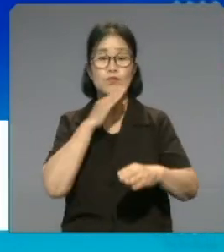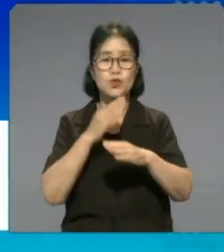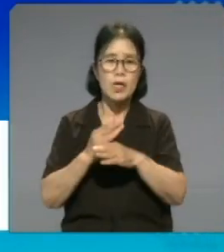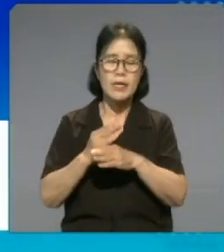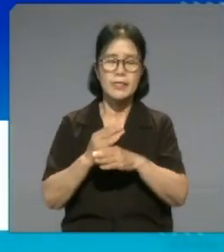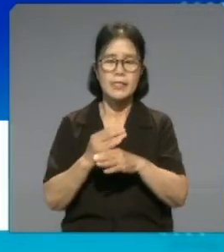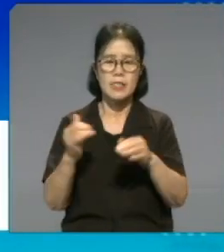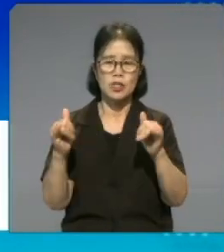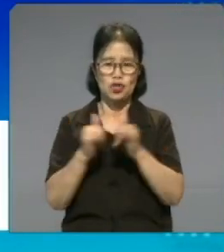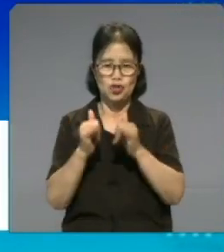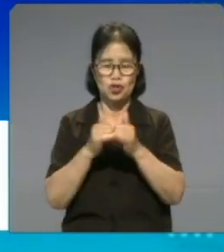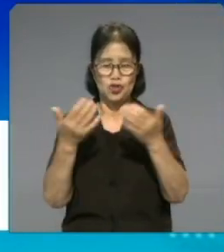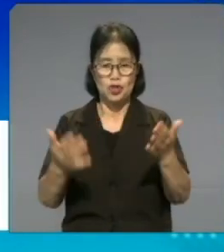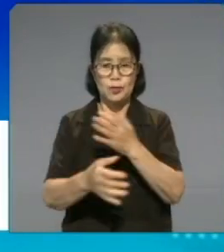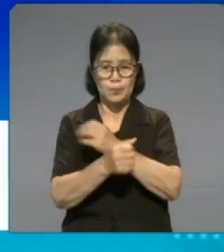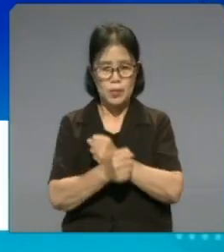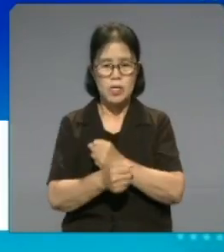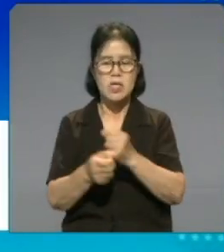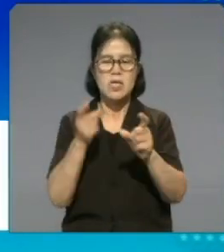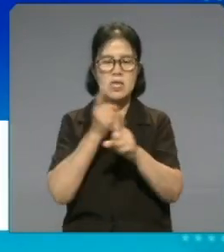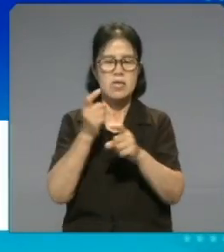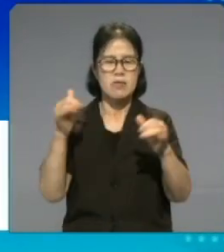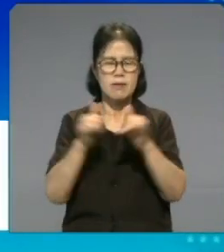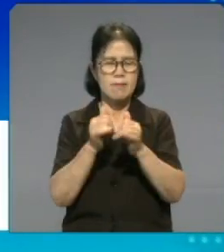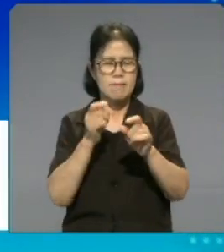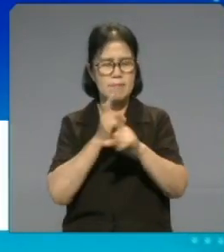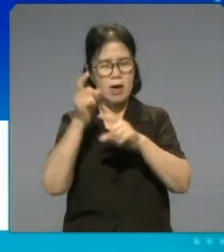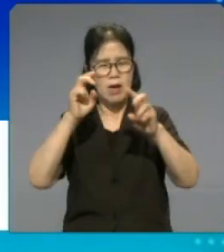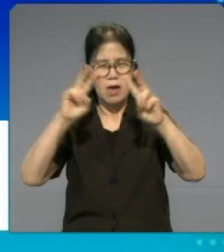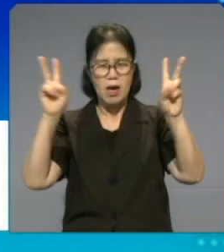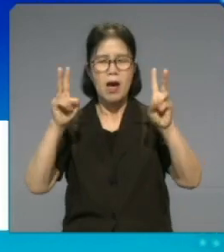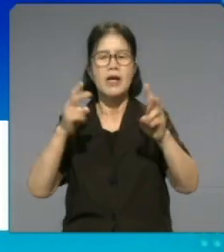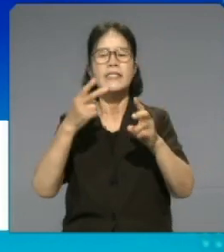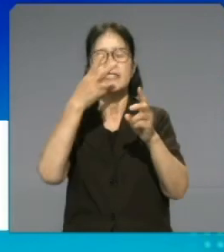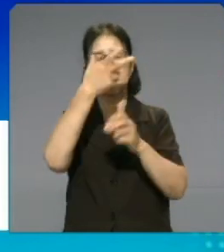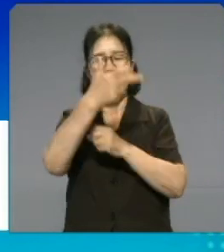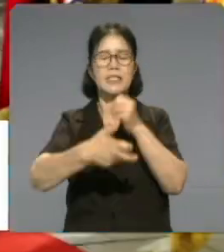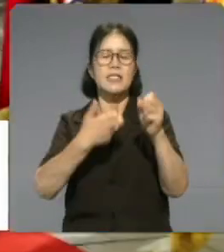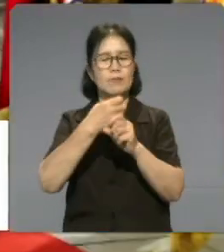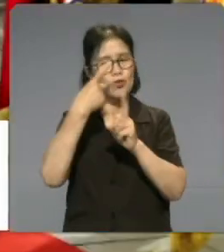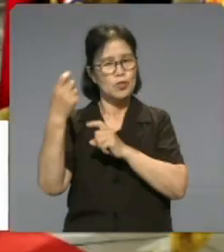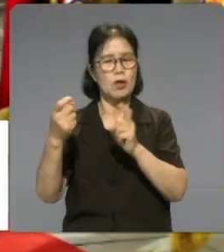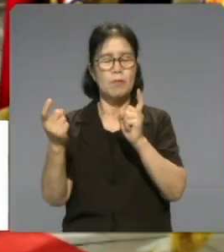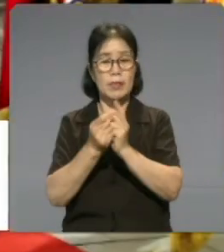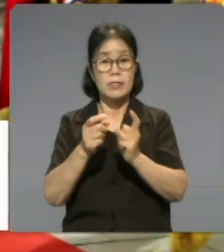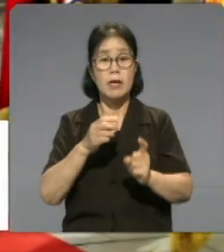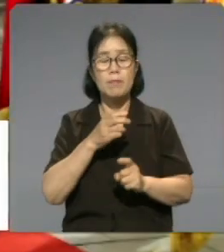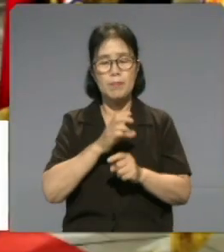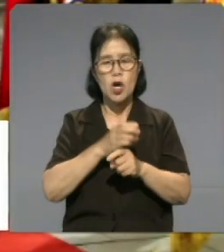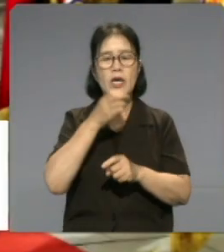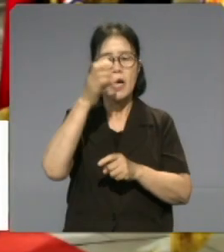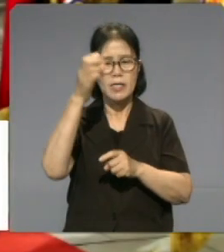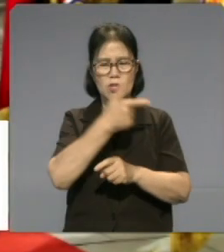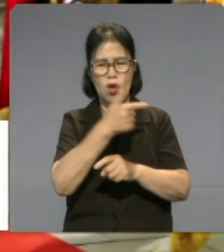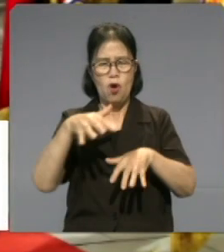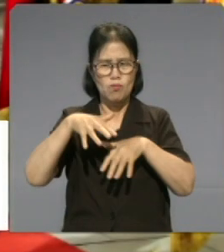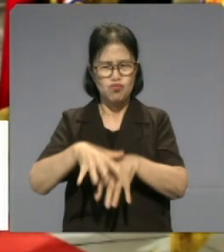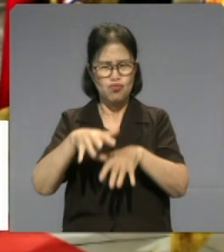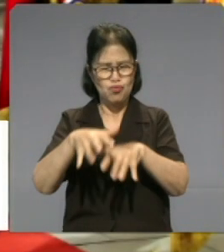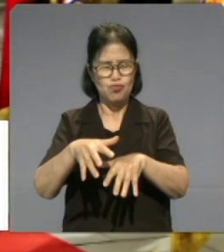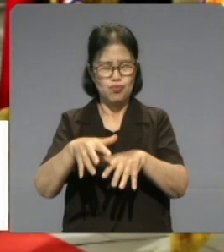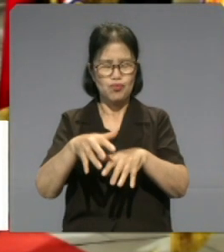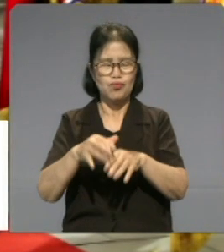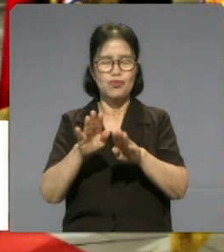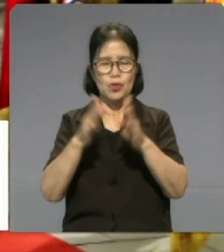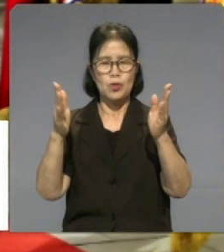북한이 정전협정 체결인은 이른바 전승절 70주년을 맞아 평양에서 대규모 열병식을 열고 한미희를 향해